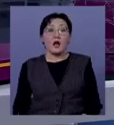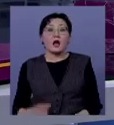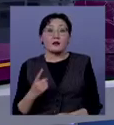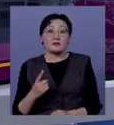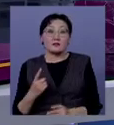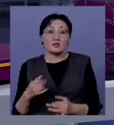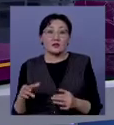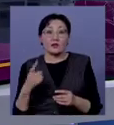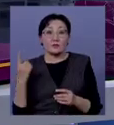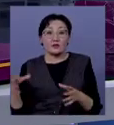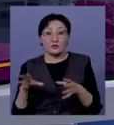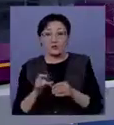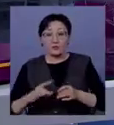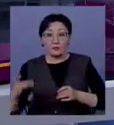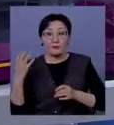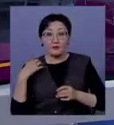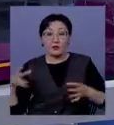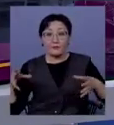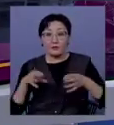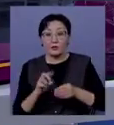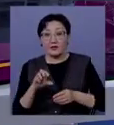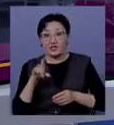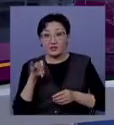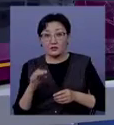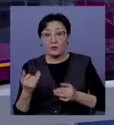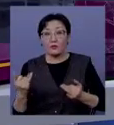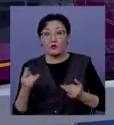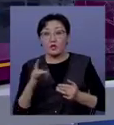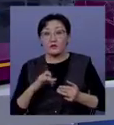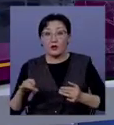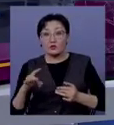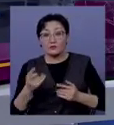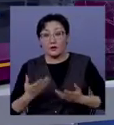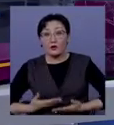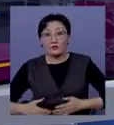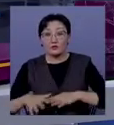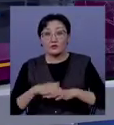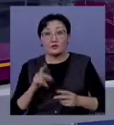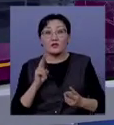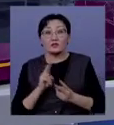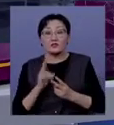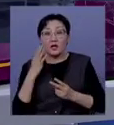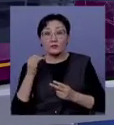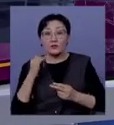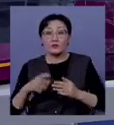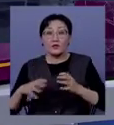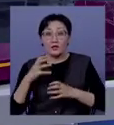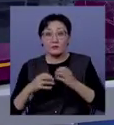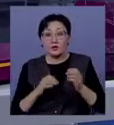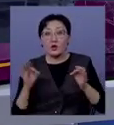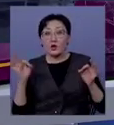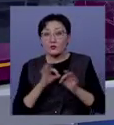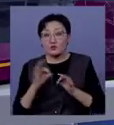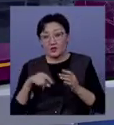Жалғыздың үні шықпас, жаяудың шаңы шықпас. Бақытжан Сағынтаев бүгін наурызбайлықтармен тағы да кездесіп, Алматыны әлемдегі үздік